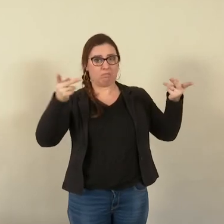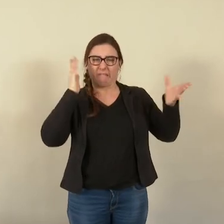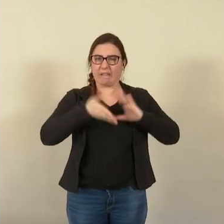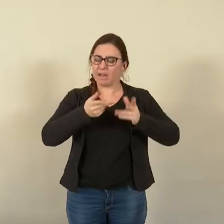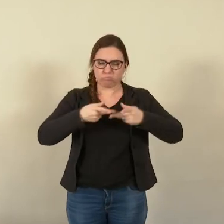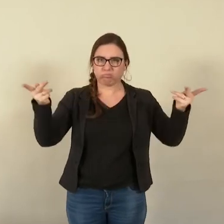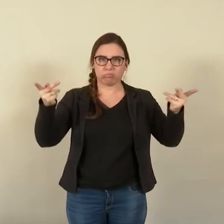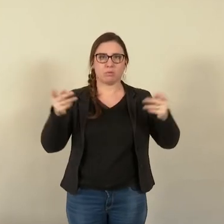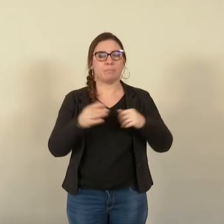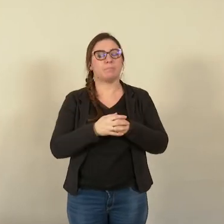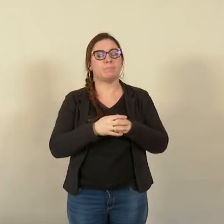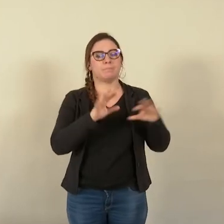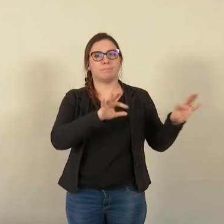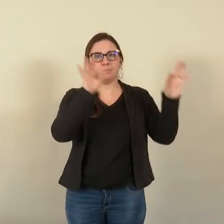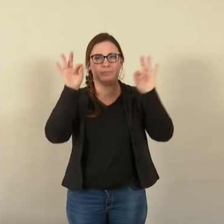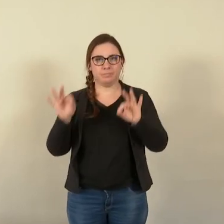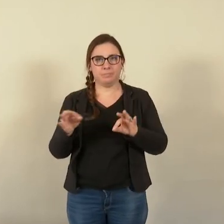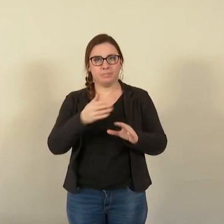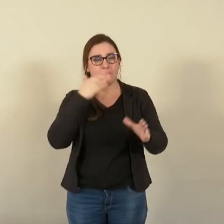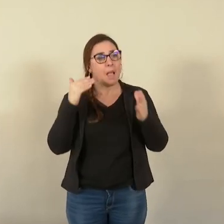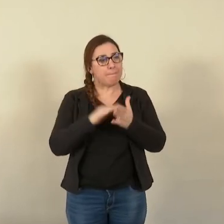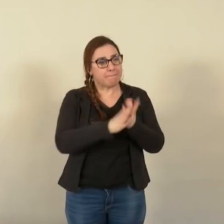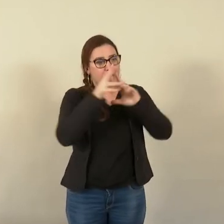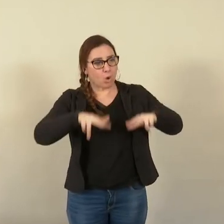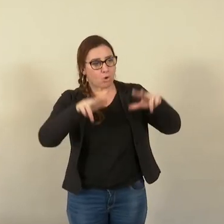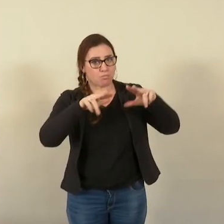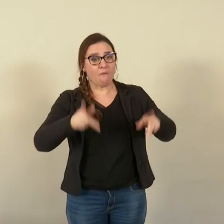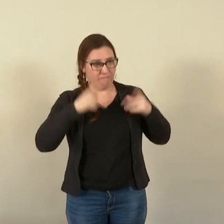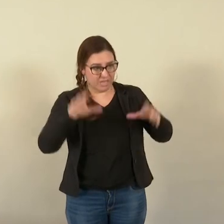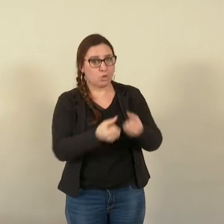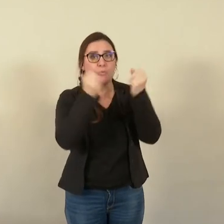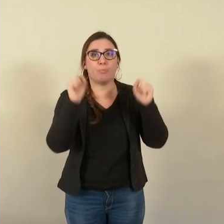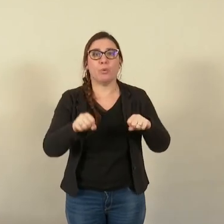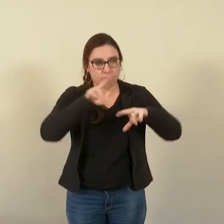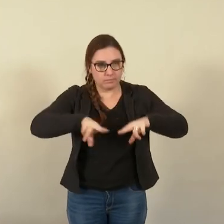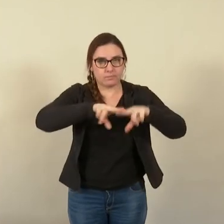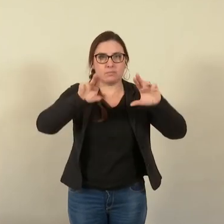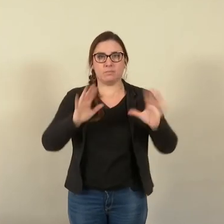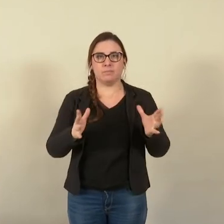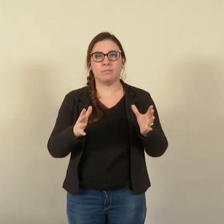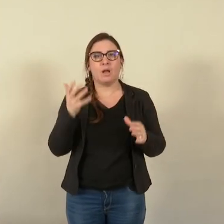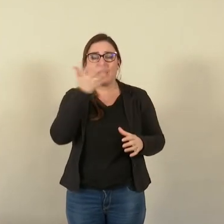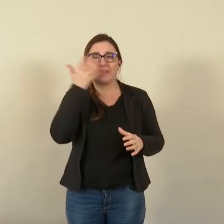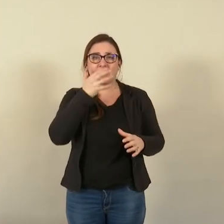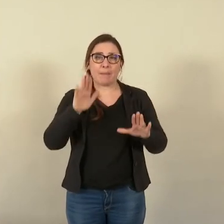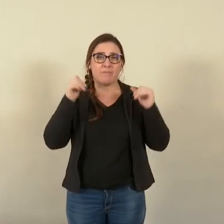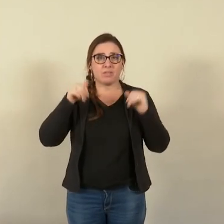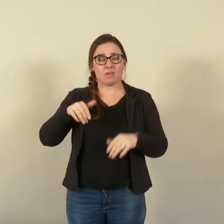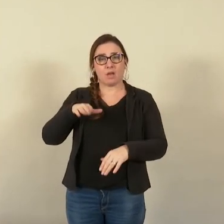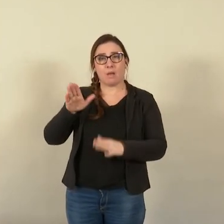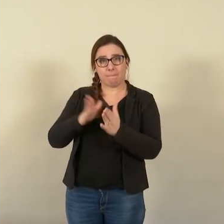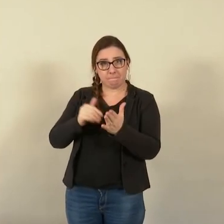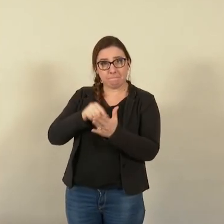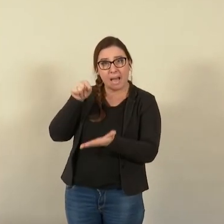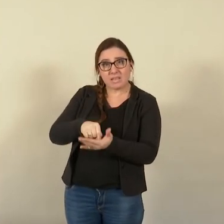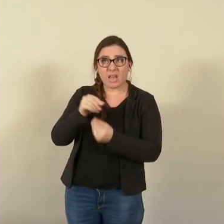cite l'amélioration des conditions de logement peut permettre de sauver des vies pas seulement en prévenant des drames comme ceux de Marseille ou